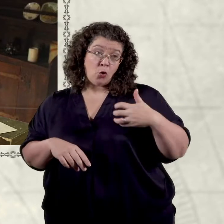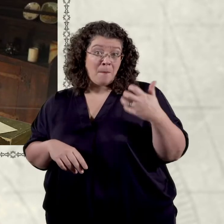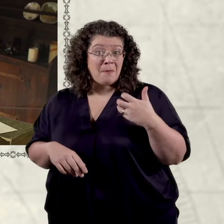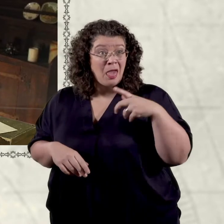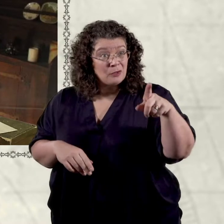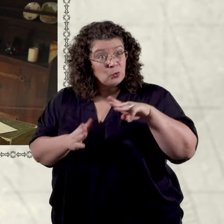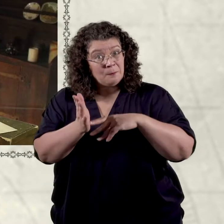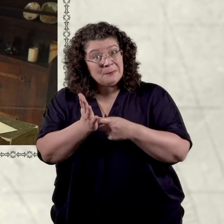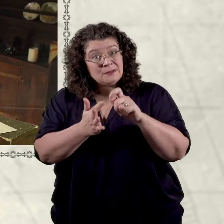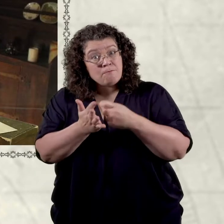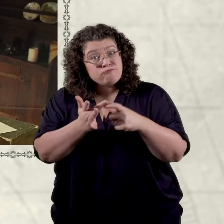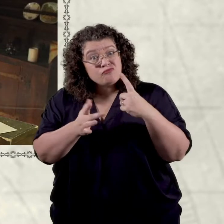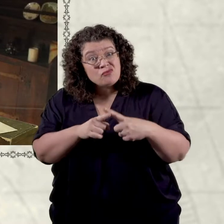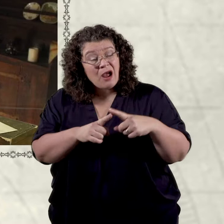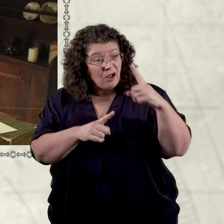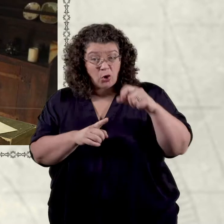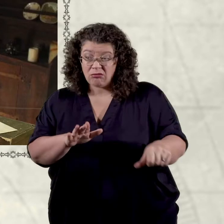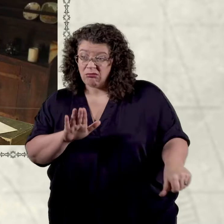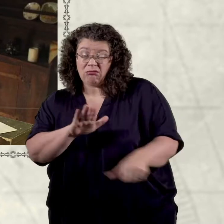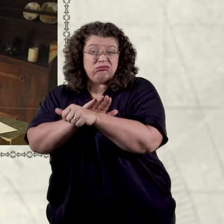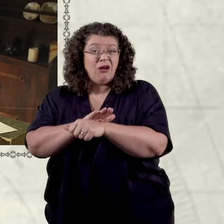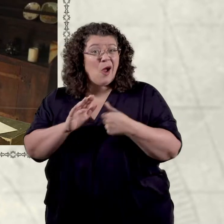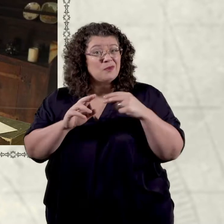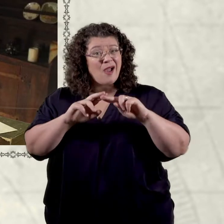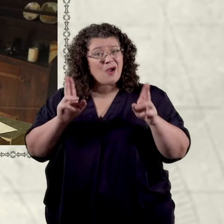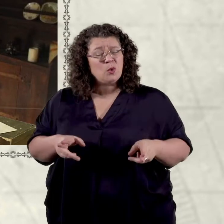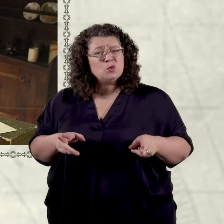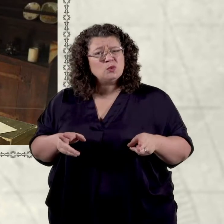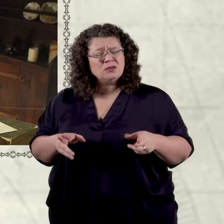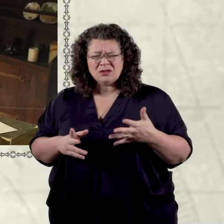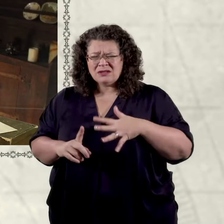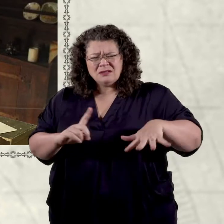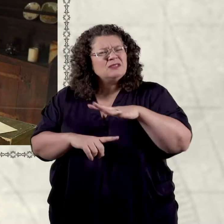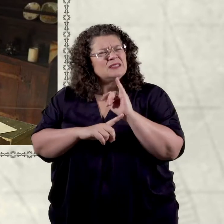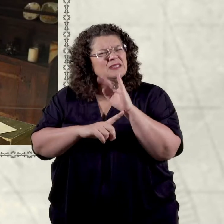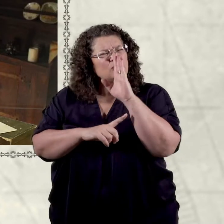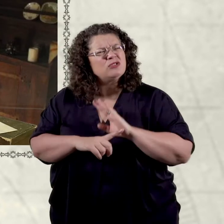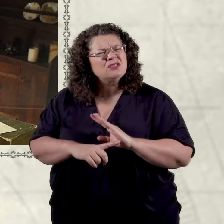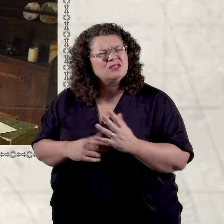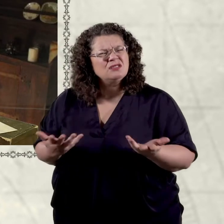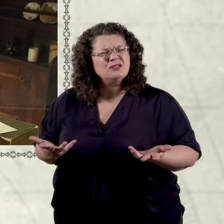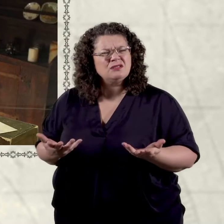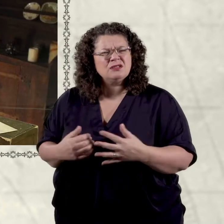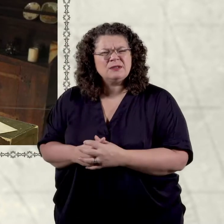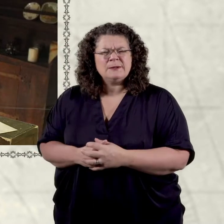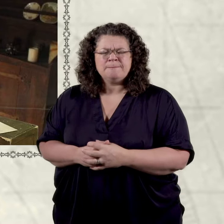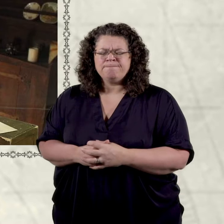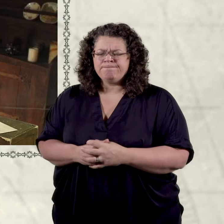mae ganddo fo wedyn yr hawl i'n taflu ni allan o'n cartref. Mae'r sefyllfa yn ddifrifol gyfeillion.